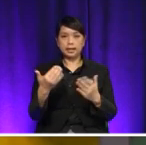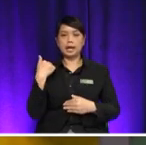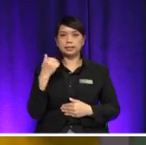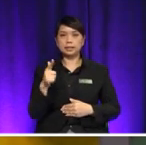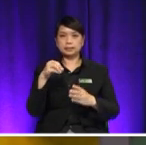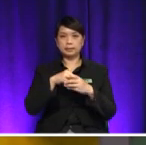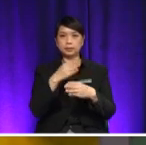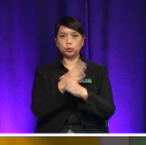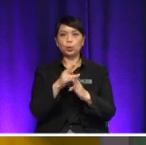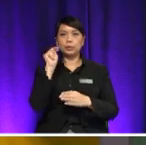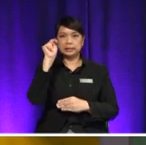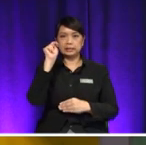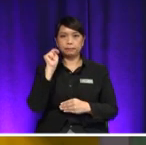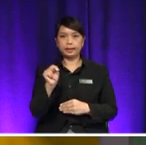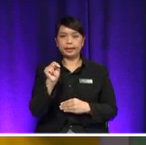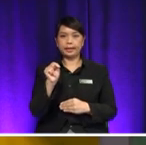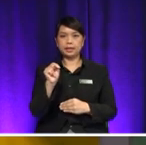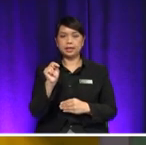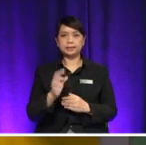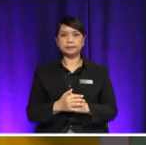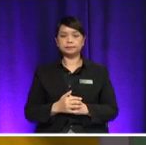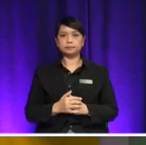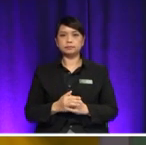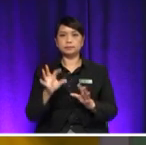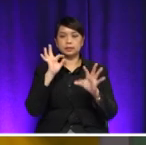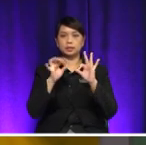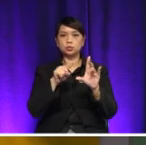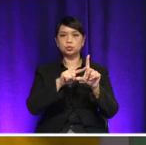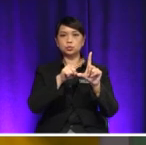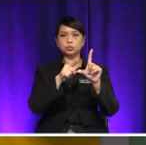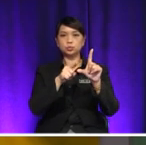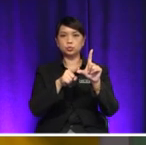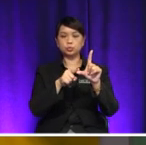angka-angka 6 bulan dia akan jadi nisbah Oke kalau dipakai